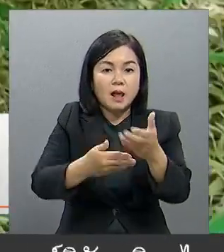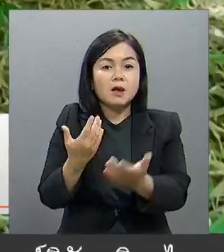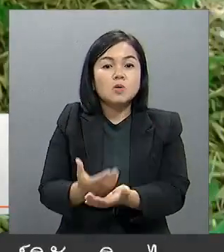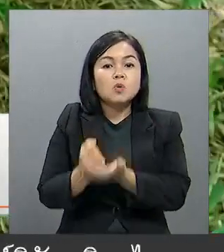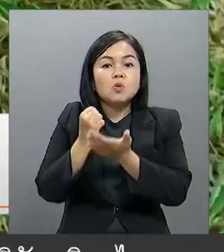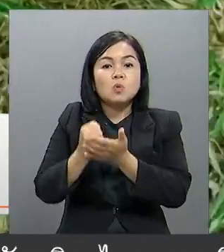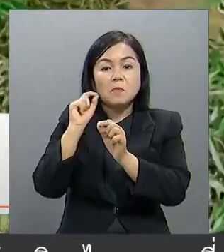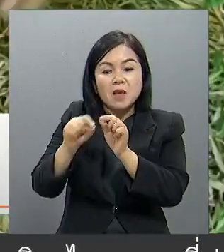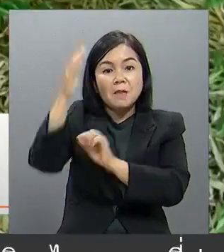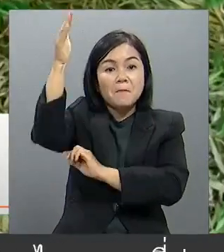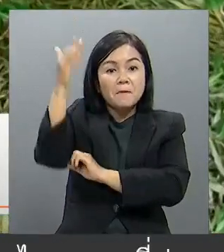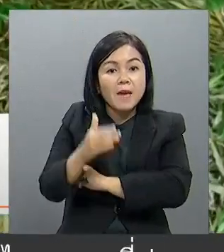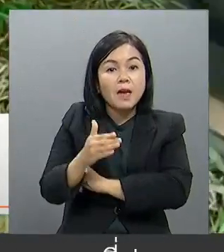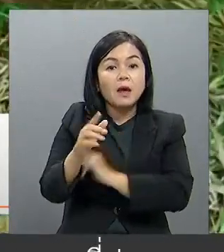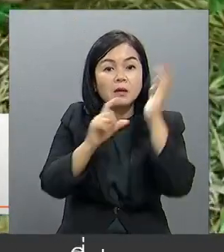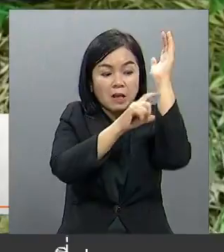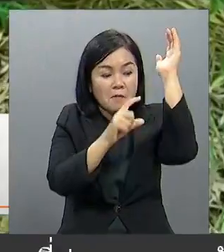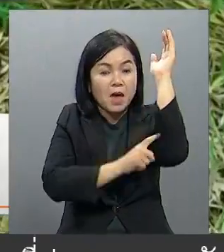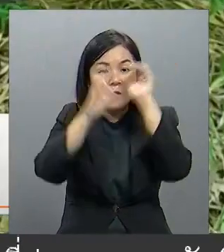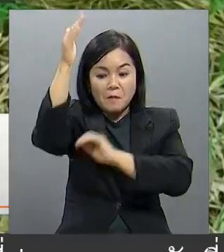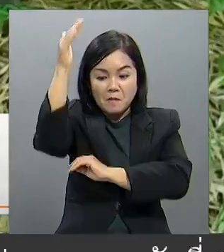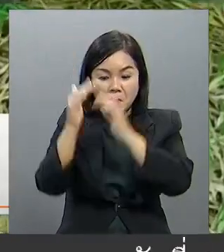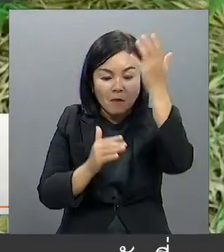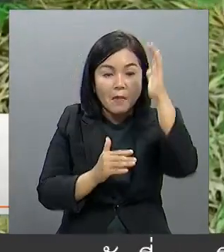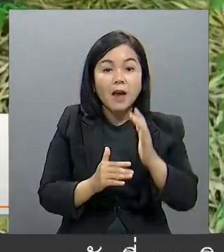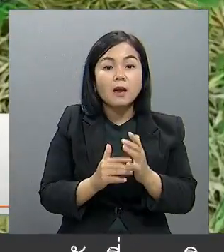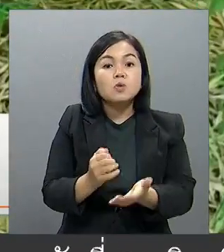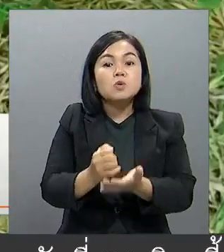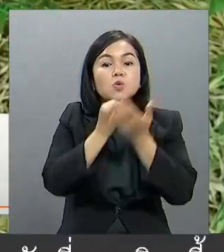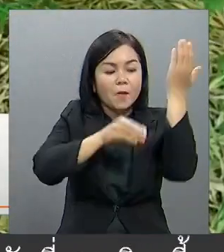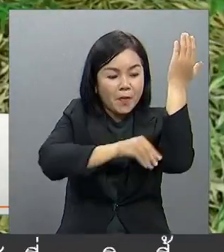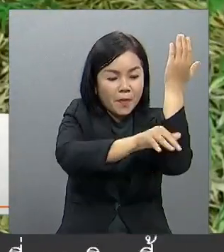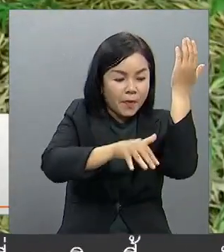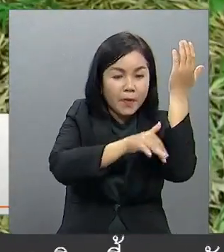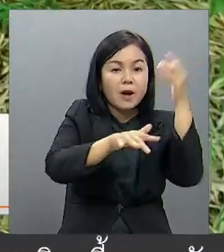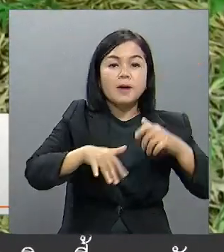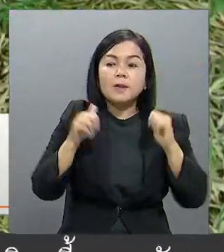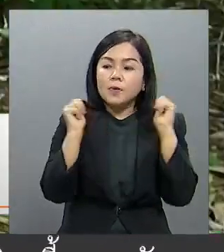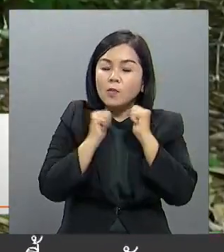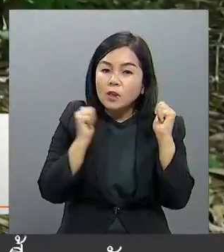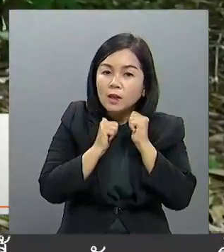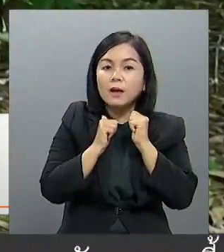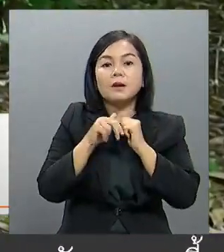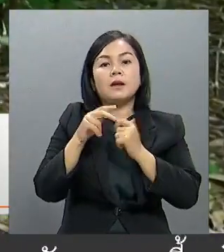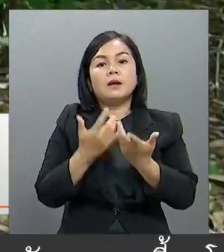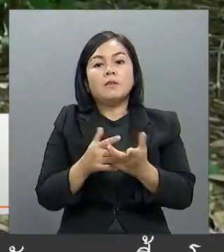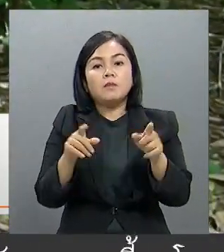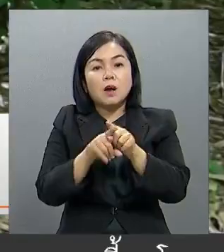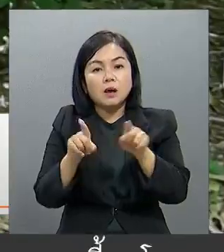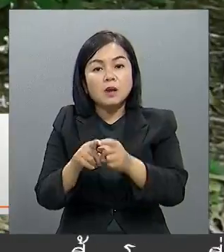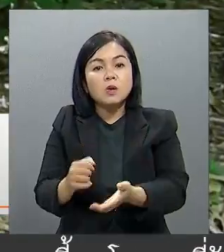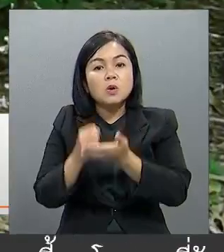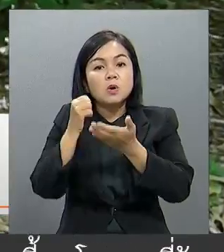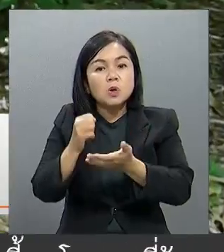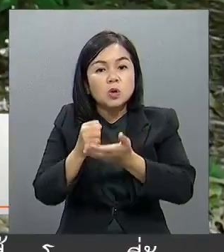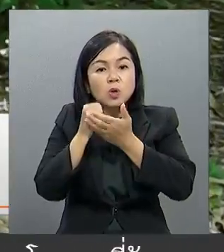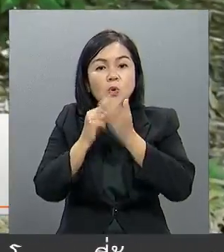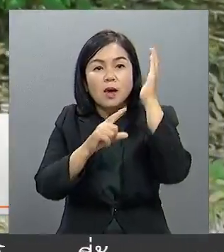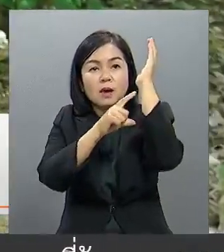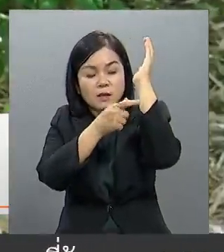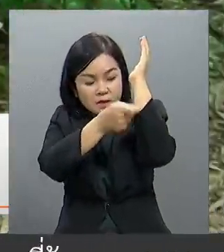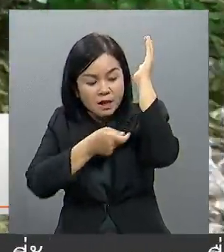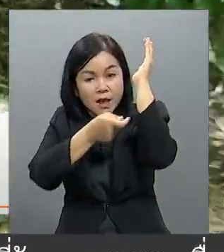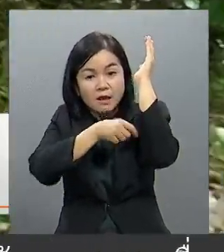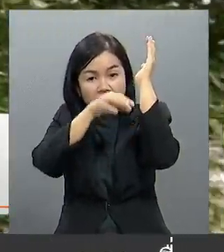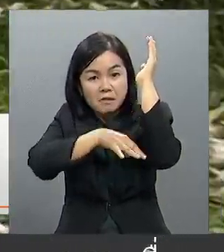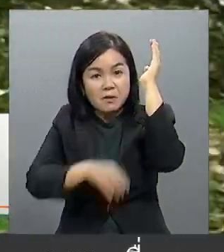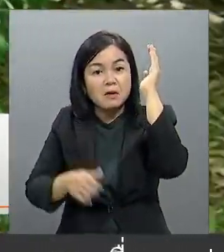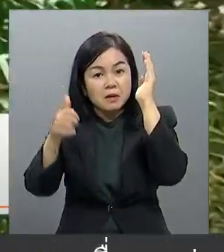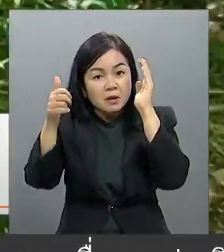ไม